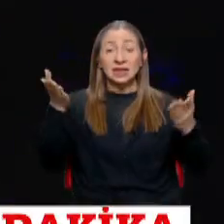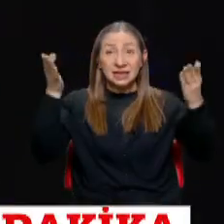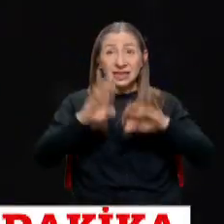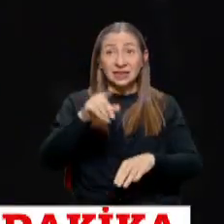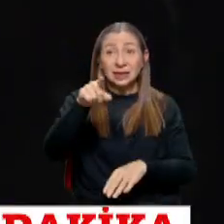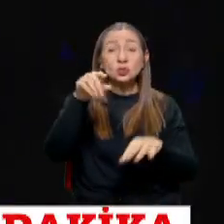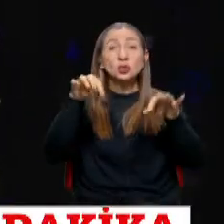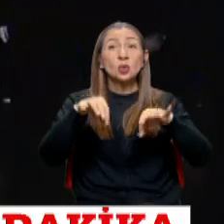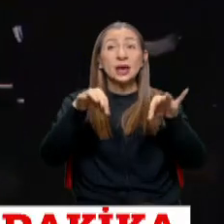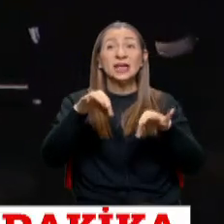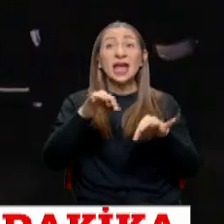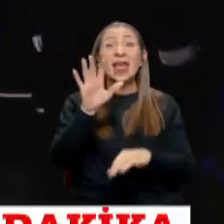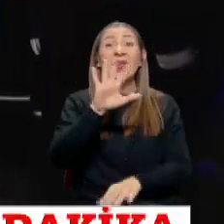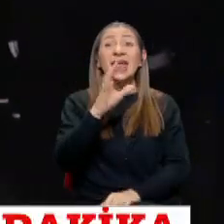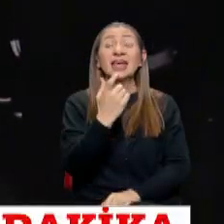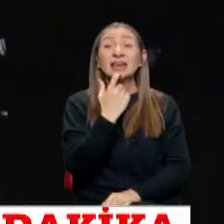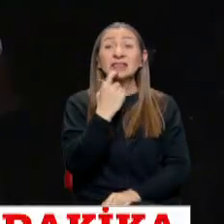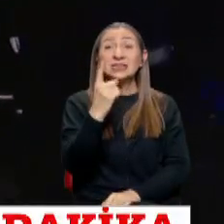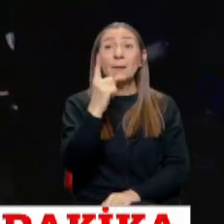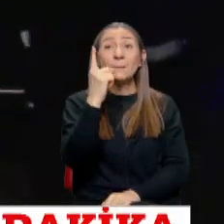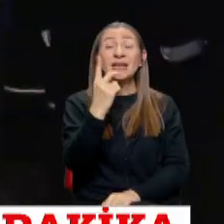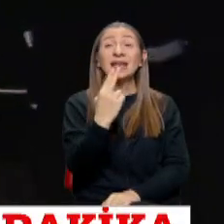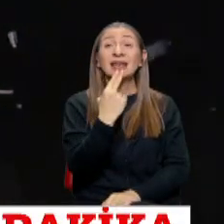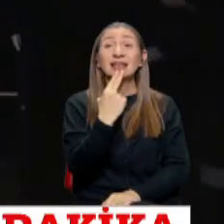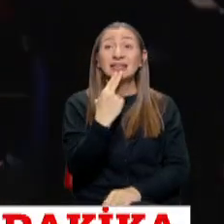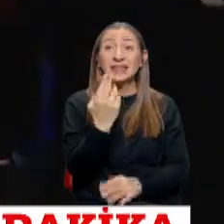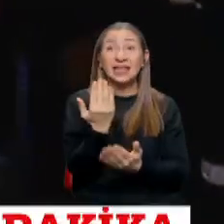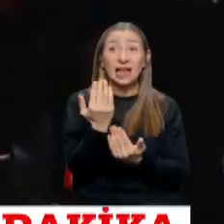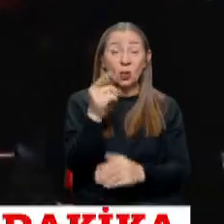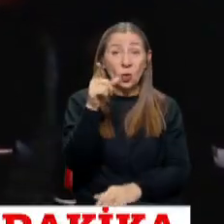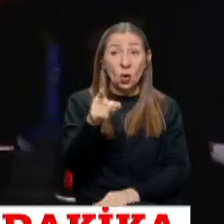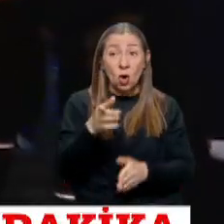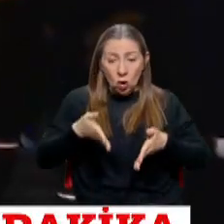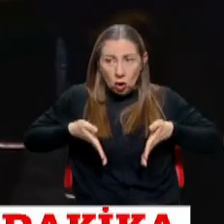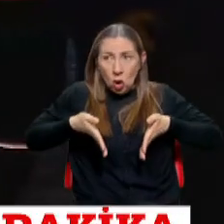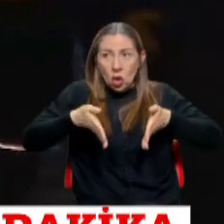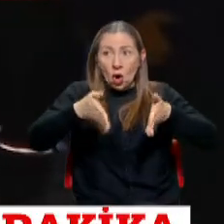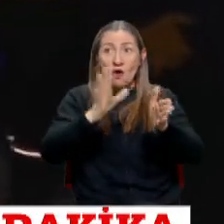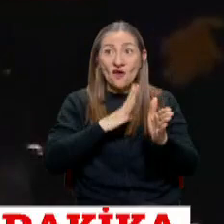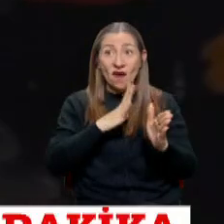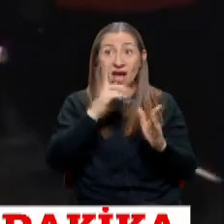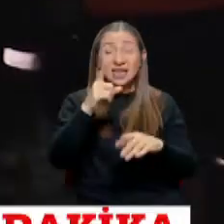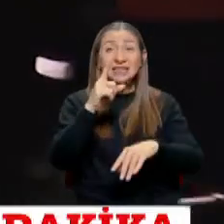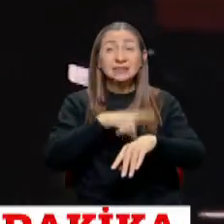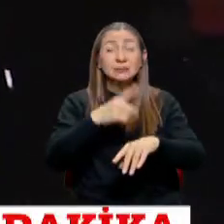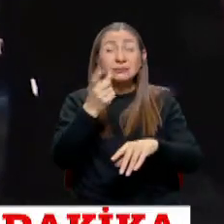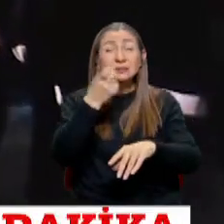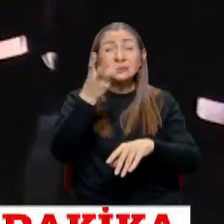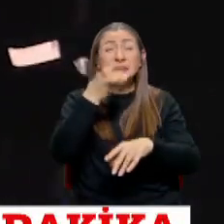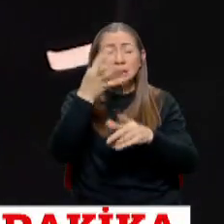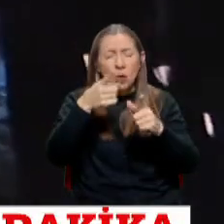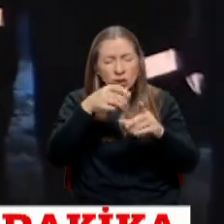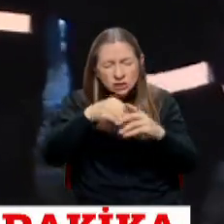Enkazdan şu anda 50 yaşında bir kadın çıkartılıyor. Koridor oluşturuldu. Saatlerdir